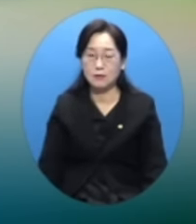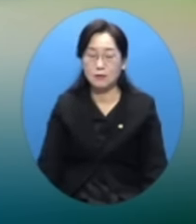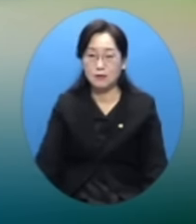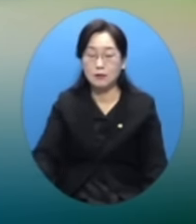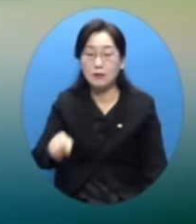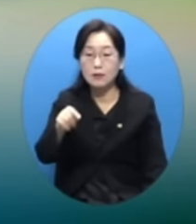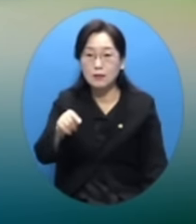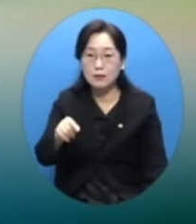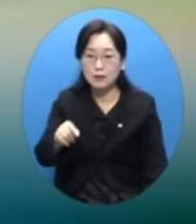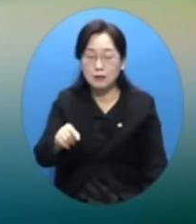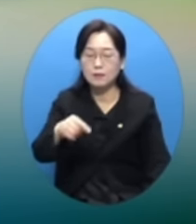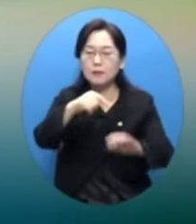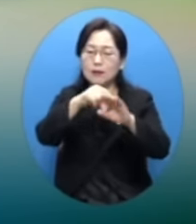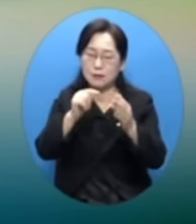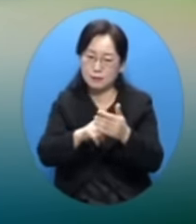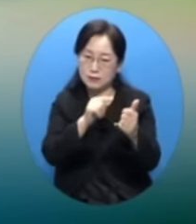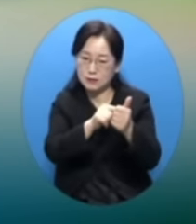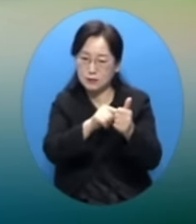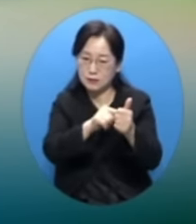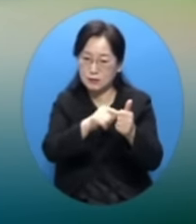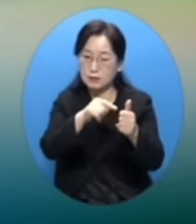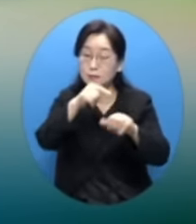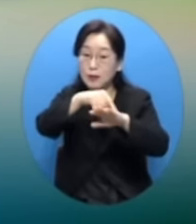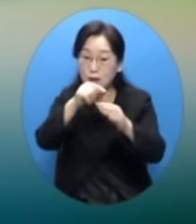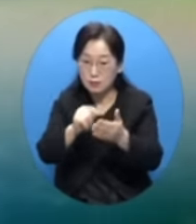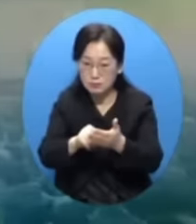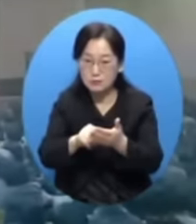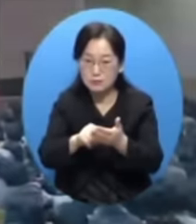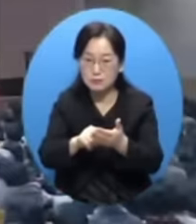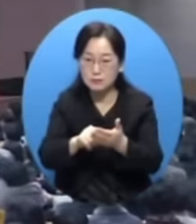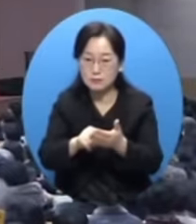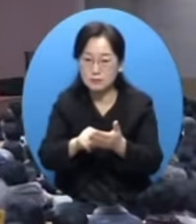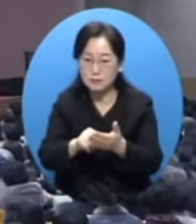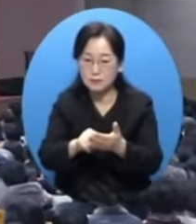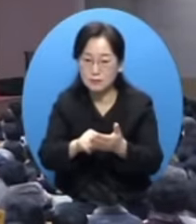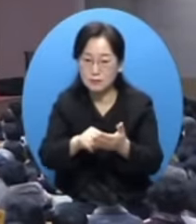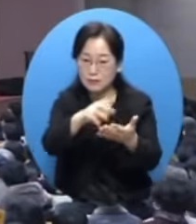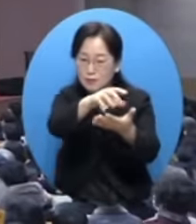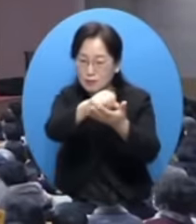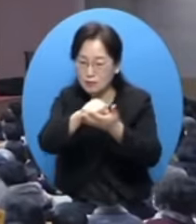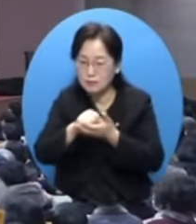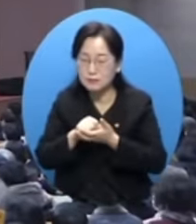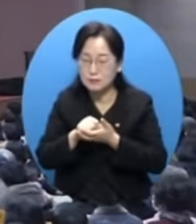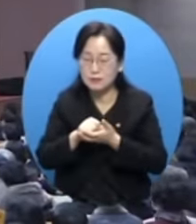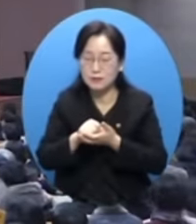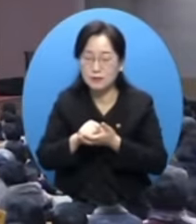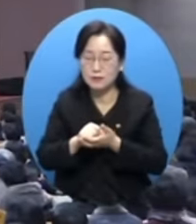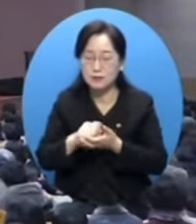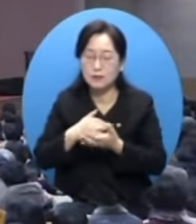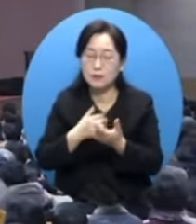뉴턴의 마음을 우리가 이 시간 다시 기억하면서 주님